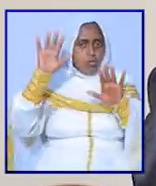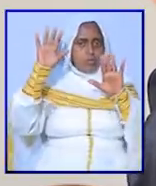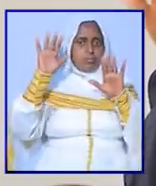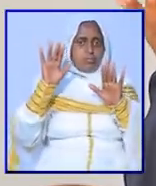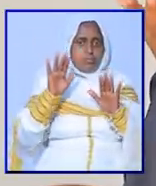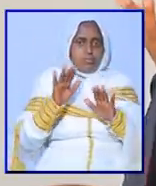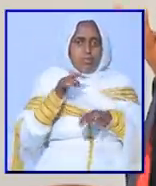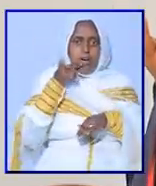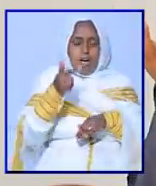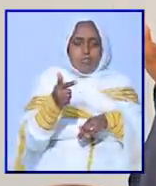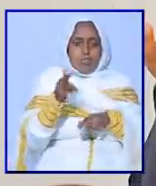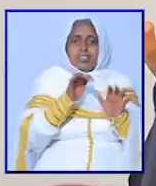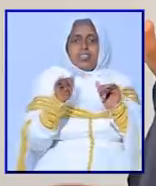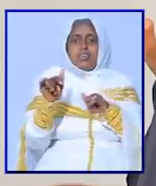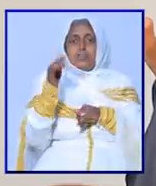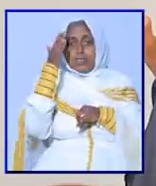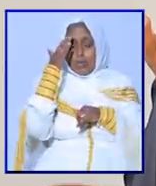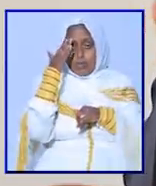ምን እንደሆነ አናውቅም አሉ